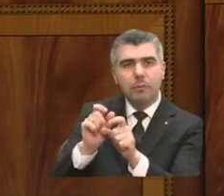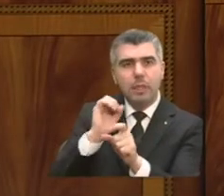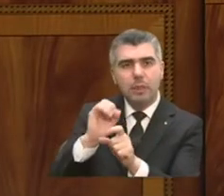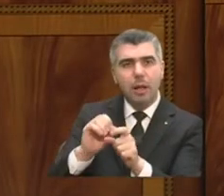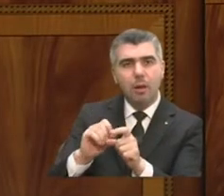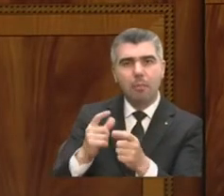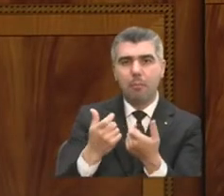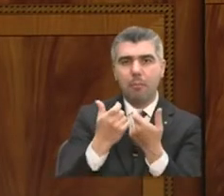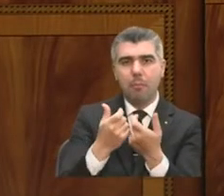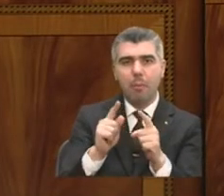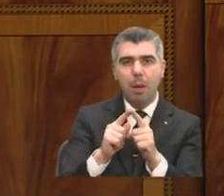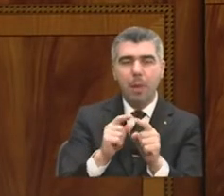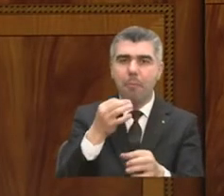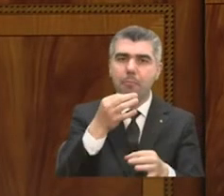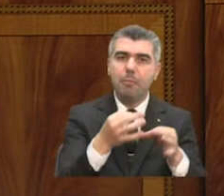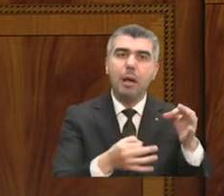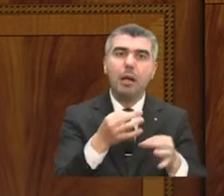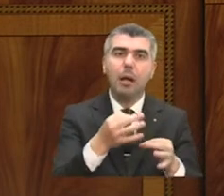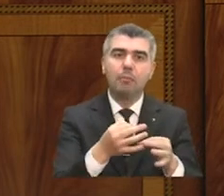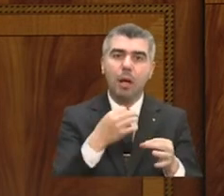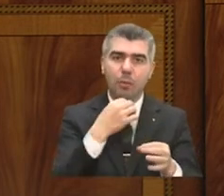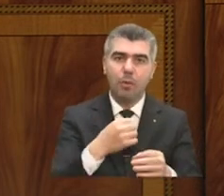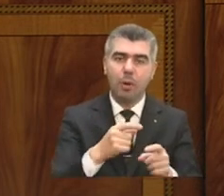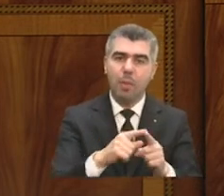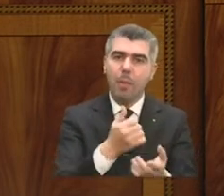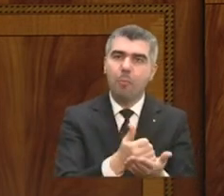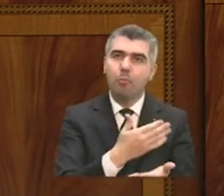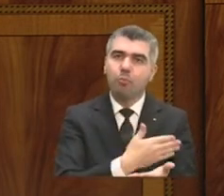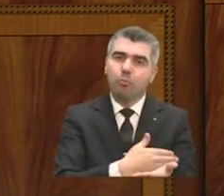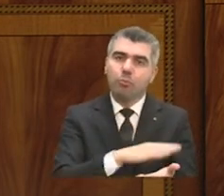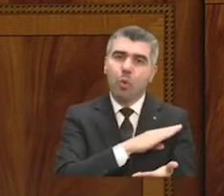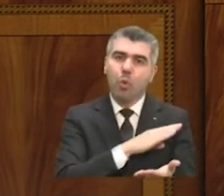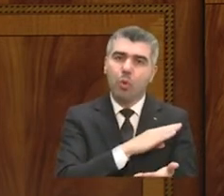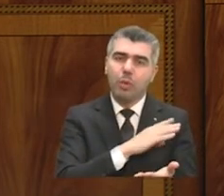des séquestrés à Tindouf?